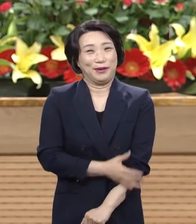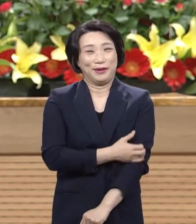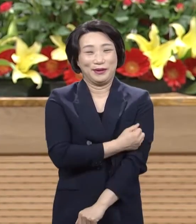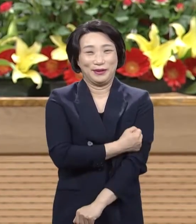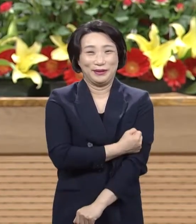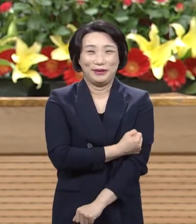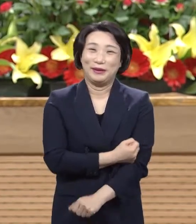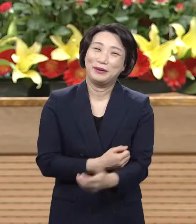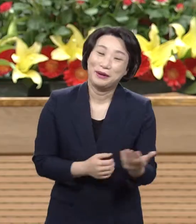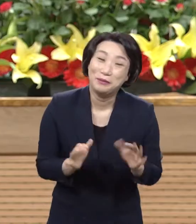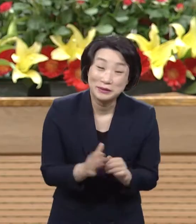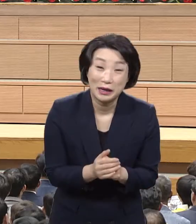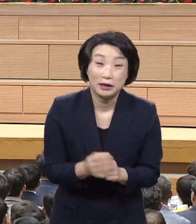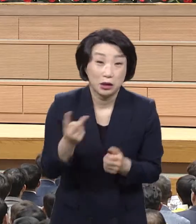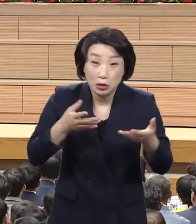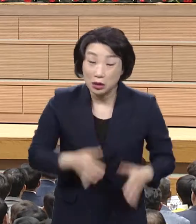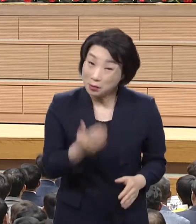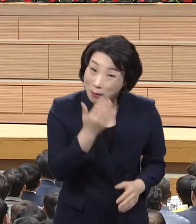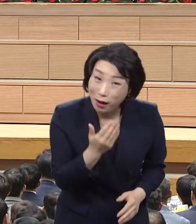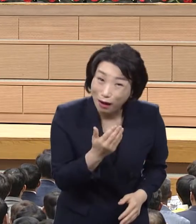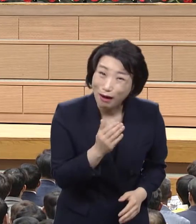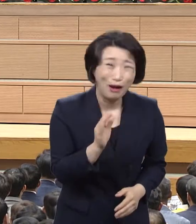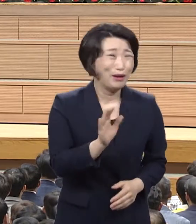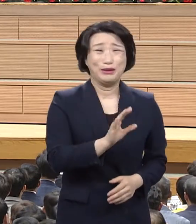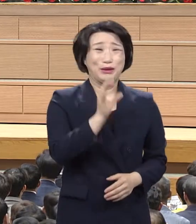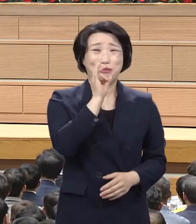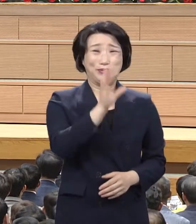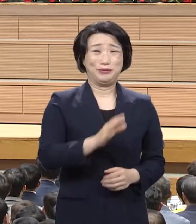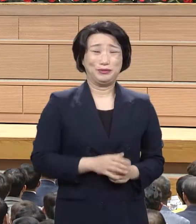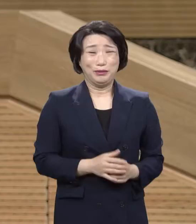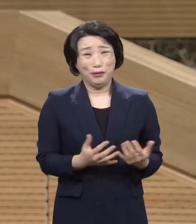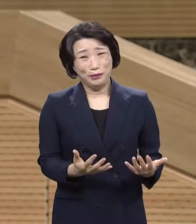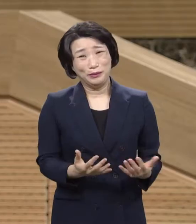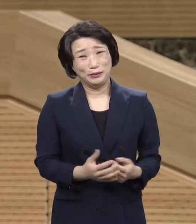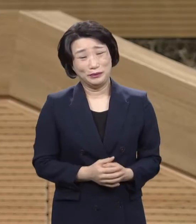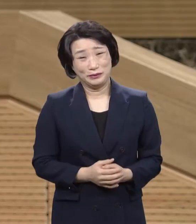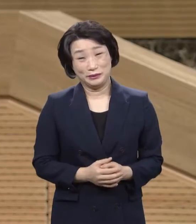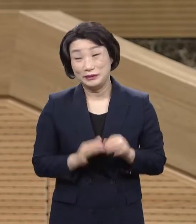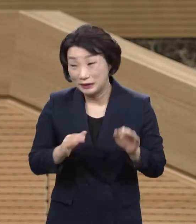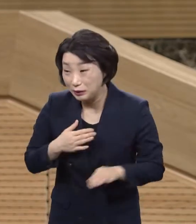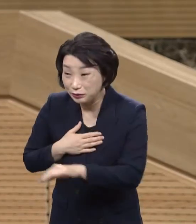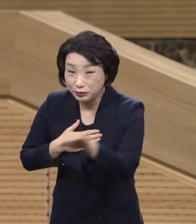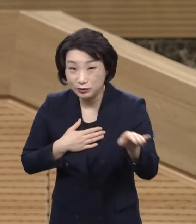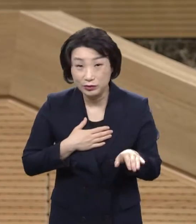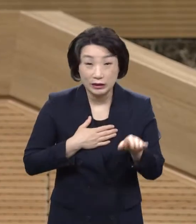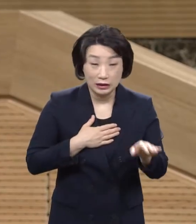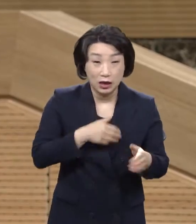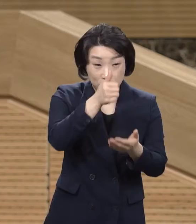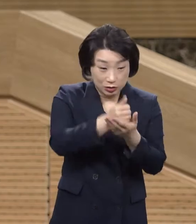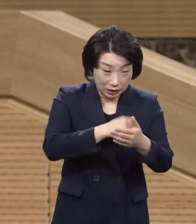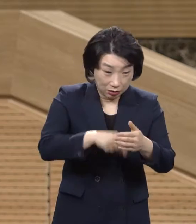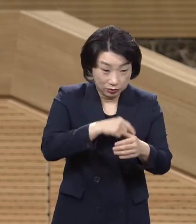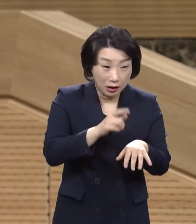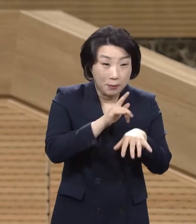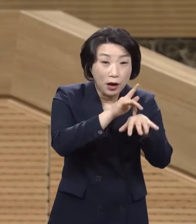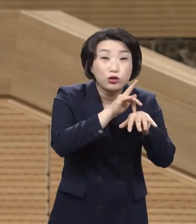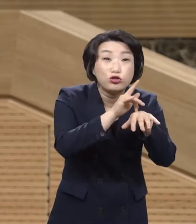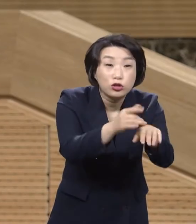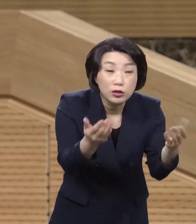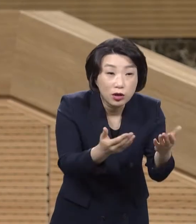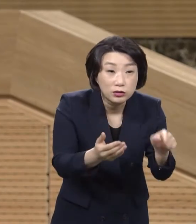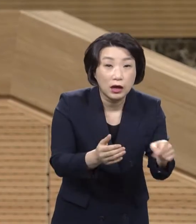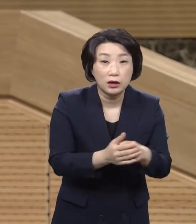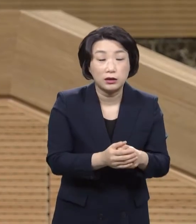어떻게 될까? 거듭날 일이 있을까? 없잖아요. 우리는 죄 아래서 마귀 사탄